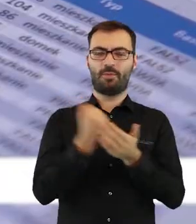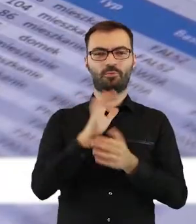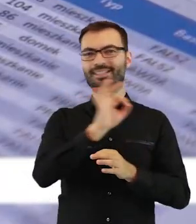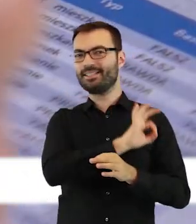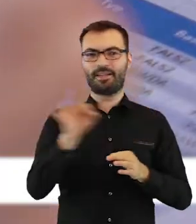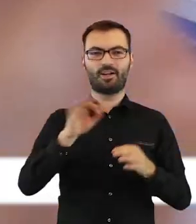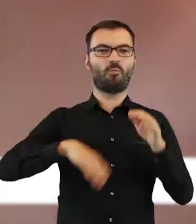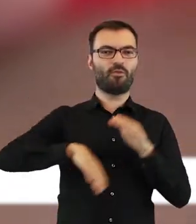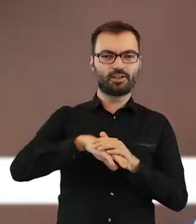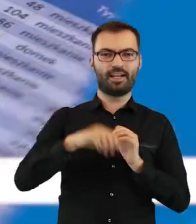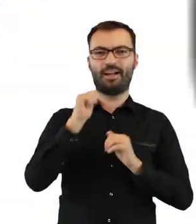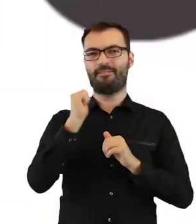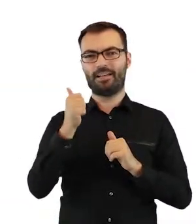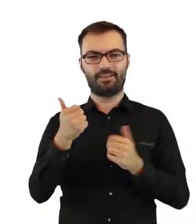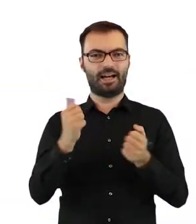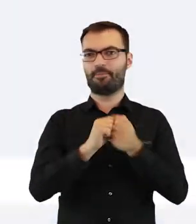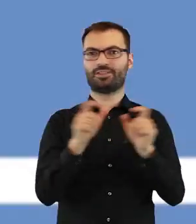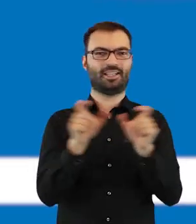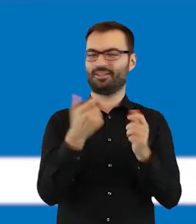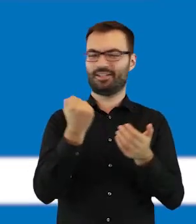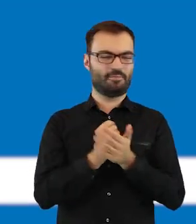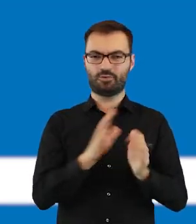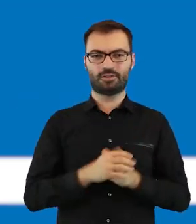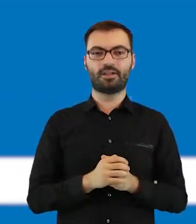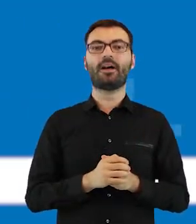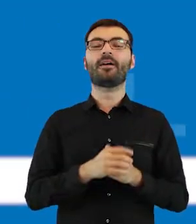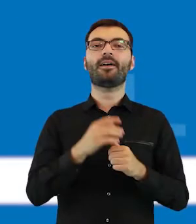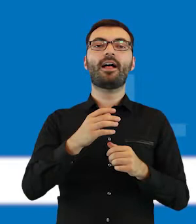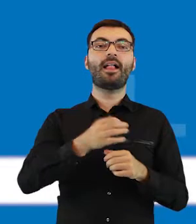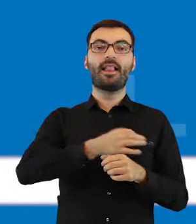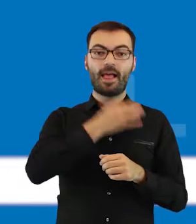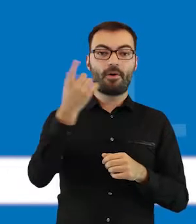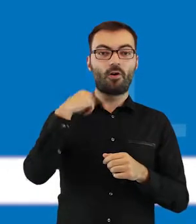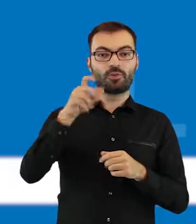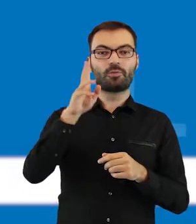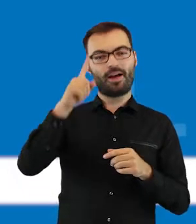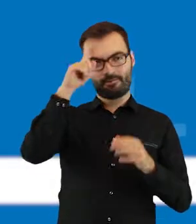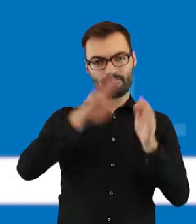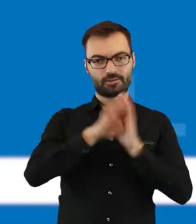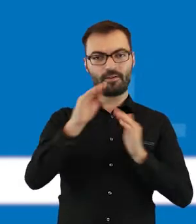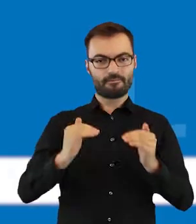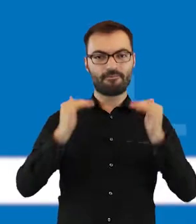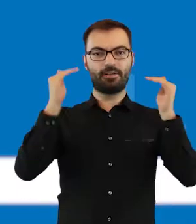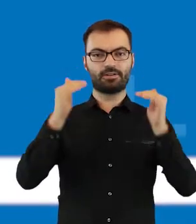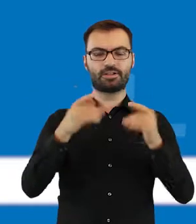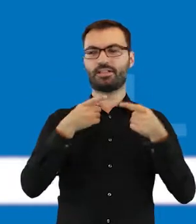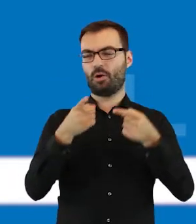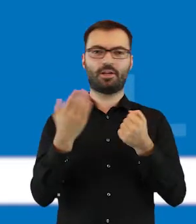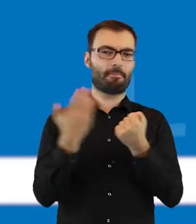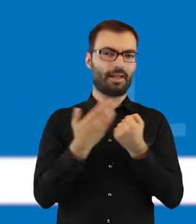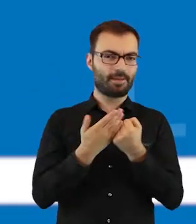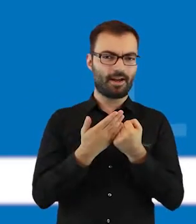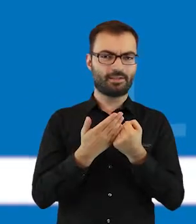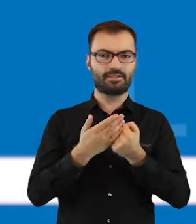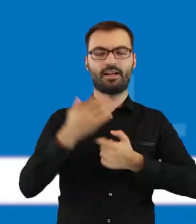wymagane specjalistyczne uprawnienia, kwalifikacje czy też certyfikaty. Preferowane są jednak osoby z wyższym wykształceniem na